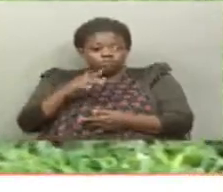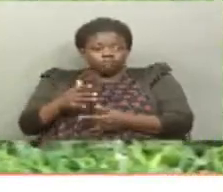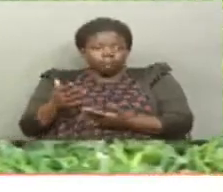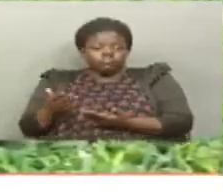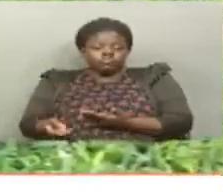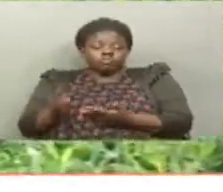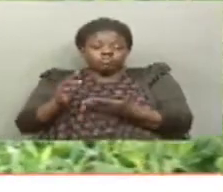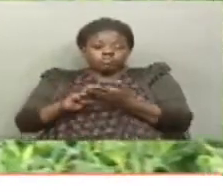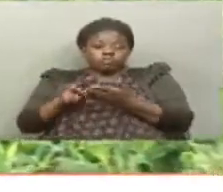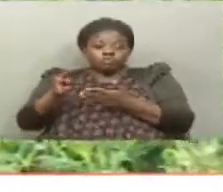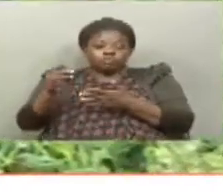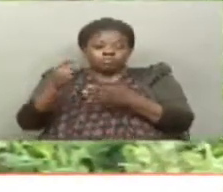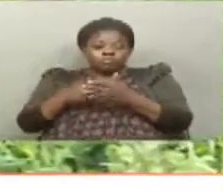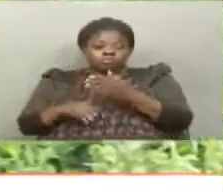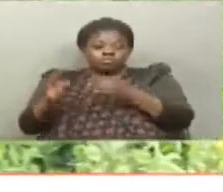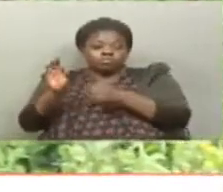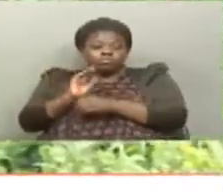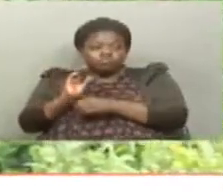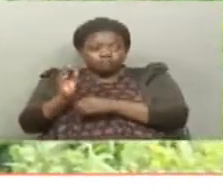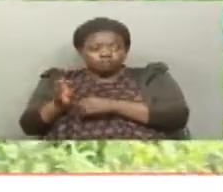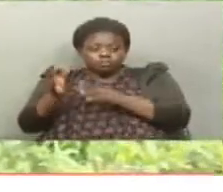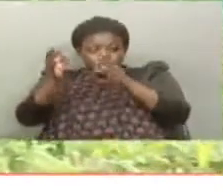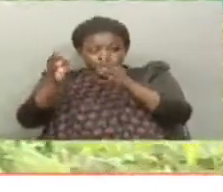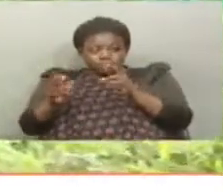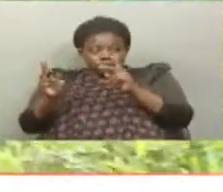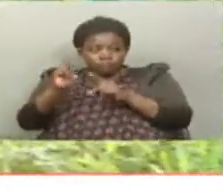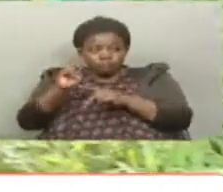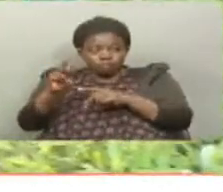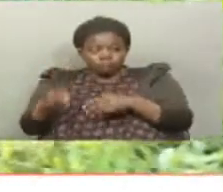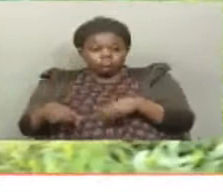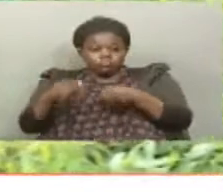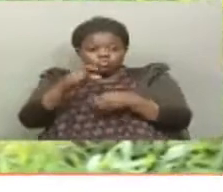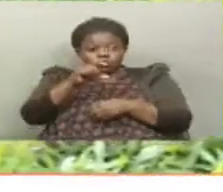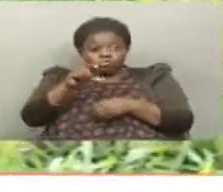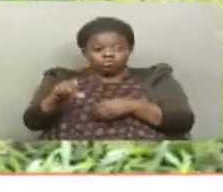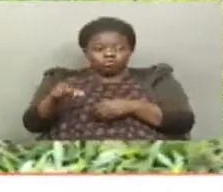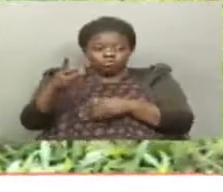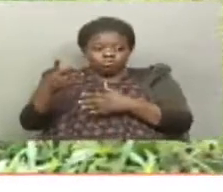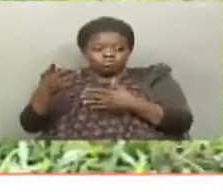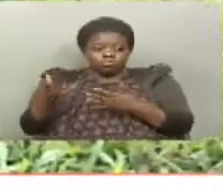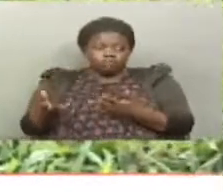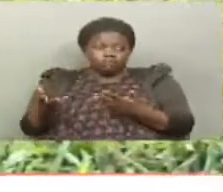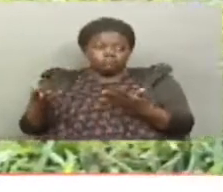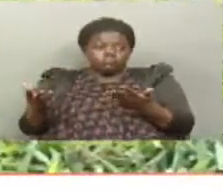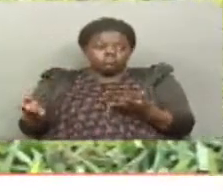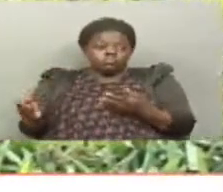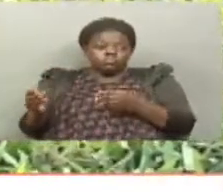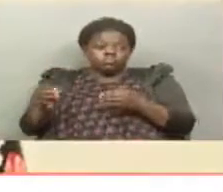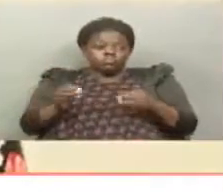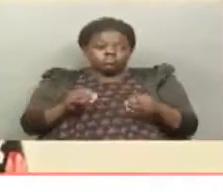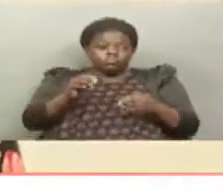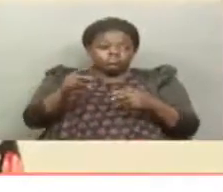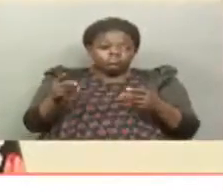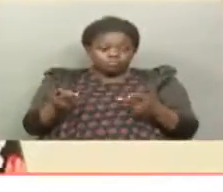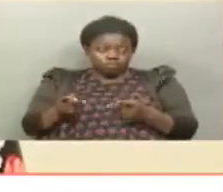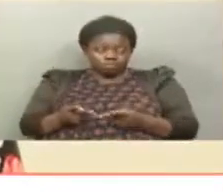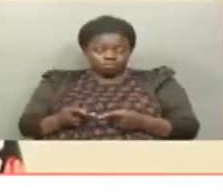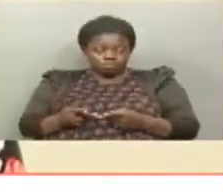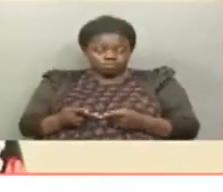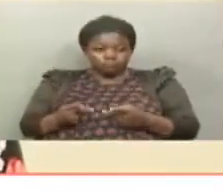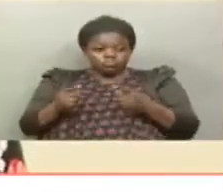Tonde Sempijja agambye nga kanso basazeewo abantu bano okuva ssabbiiti bbiri zokka obanga basenguddwa amalalo gaabwe naye